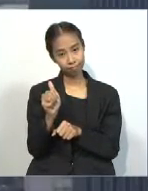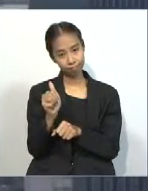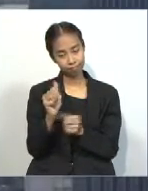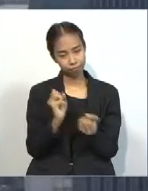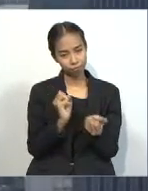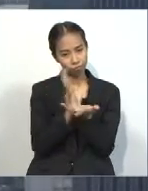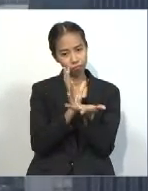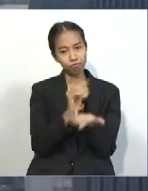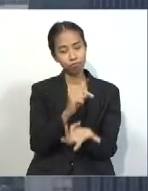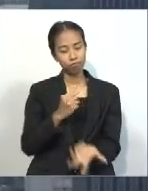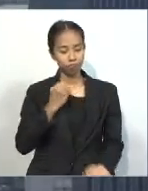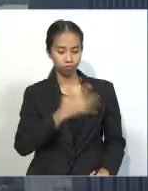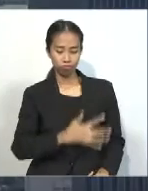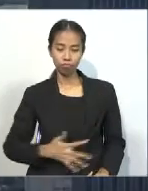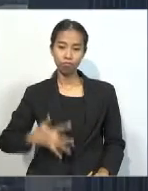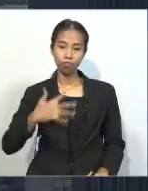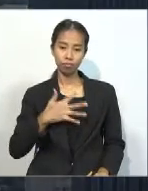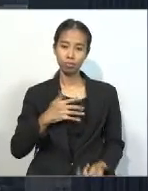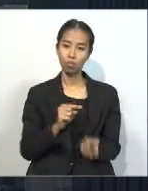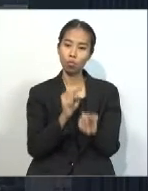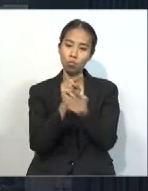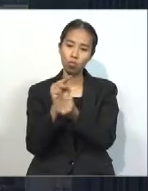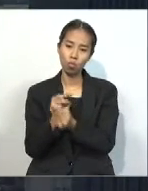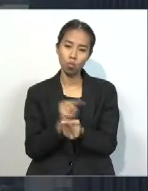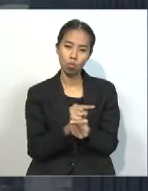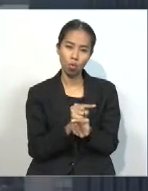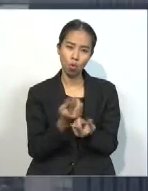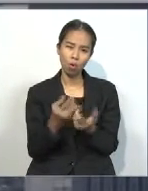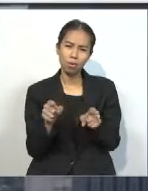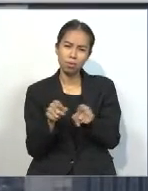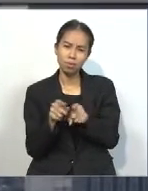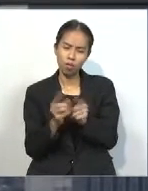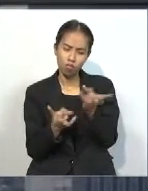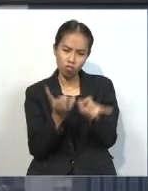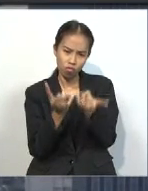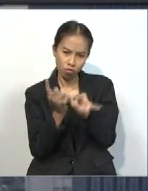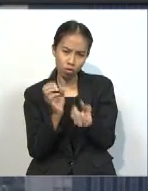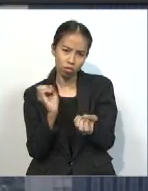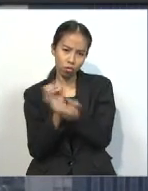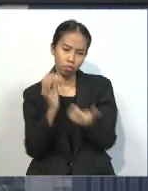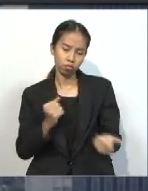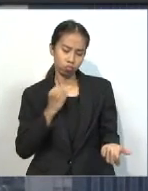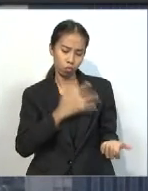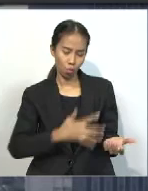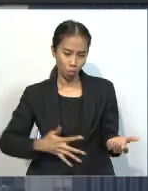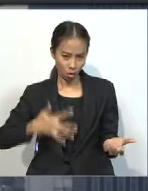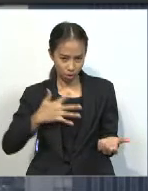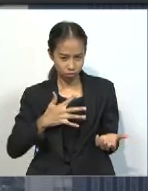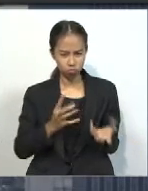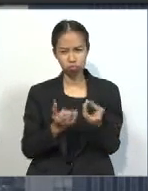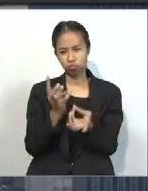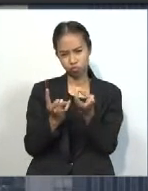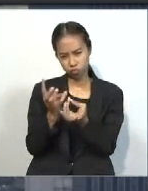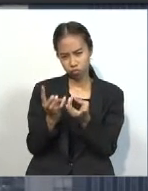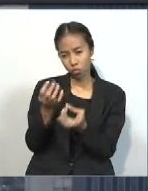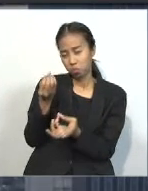ผลกระทบต่อสุขภาพโดยพบสารมลพิษทางอากาศเกินมาตรฐานมีผลกระทบต่อสุขภาพและปริมาณฝุ่นละอ